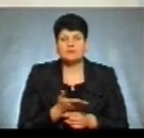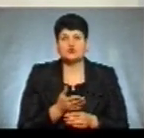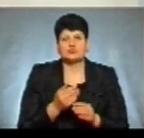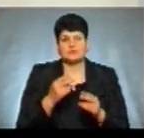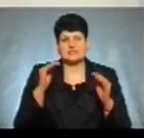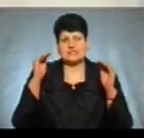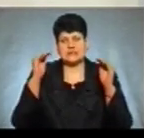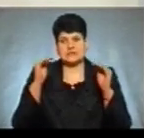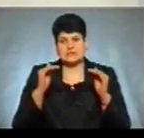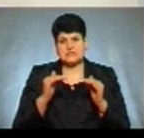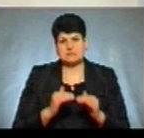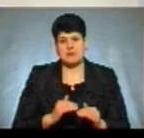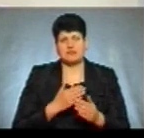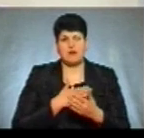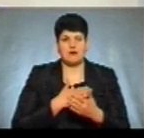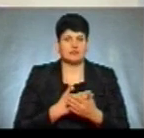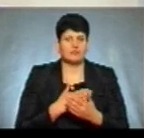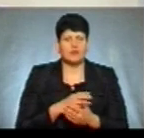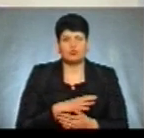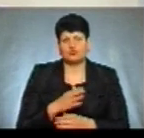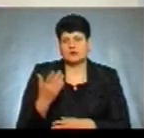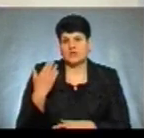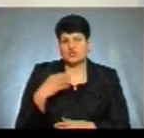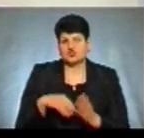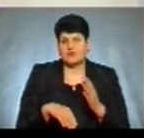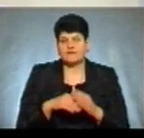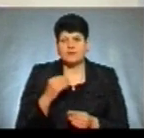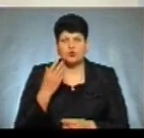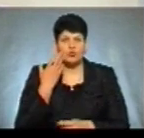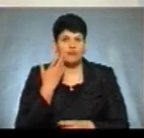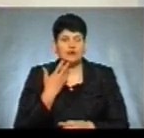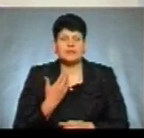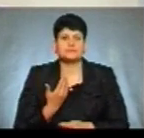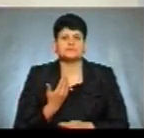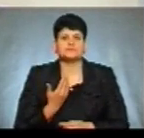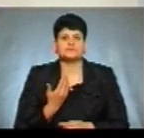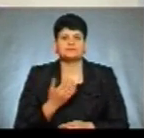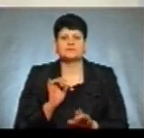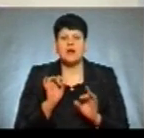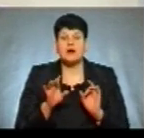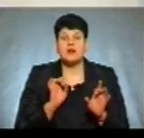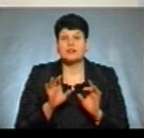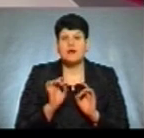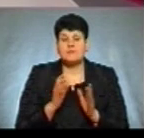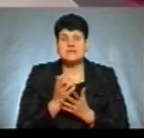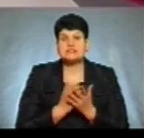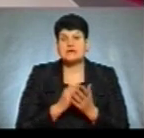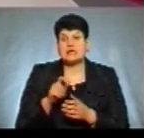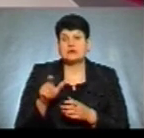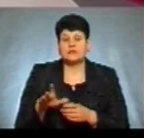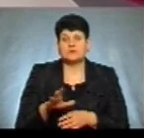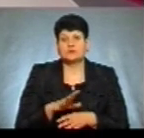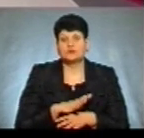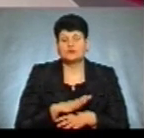спад активності, як було на попередніх виборах, коли реклама за кандидата була кругом,